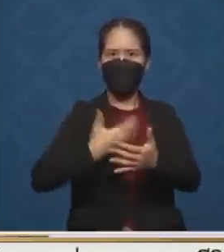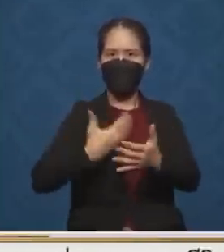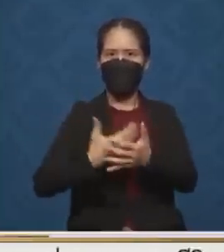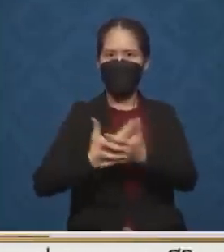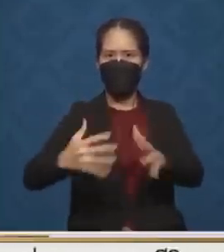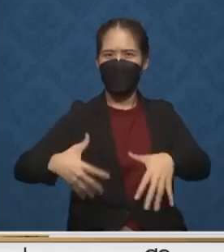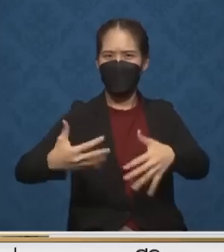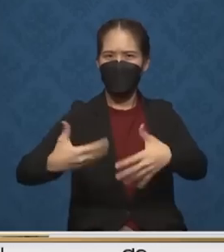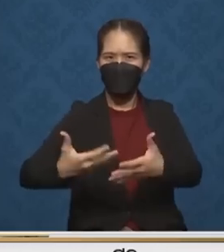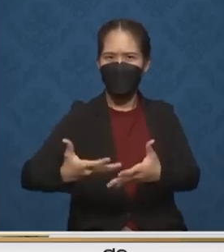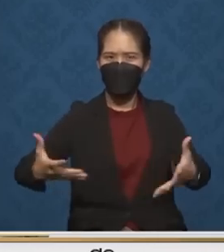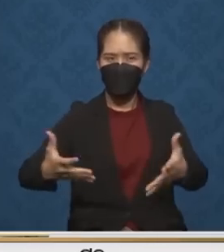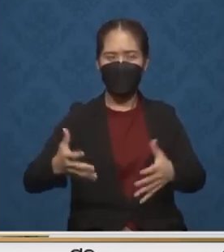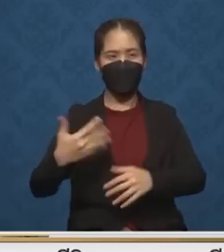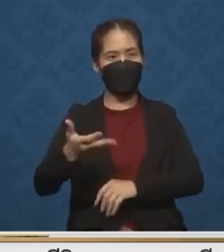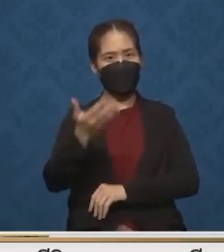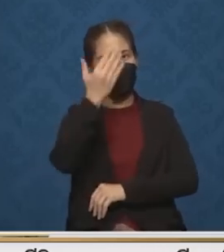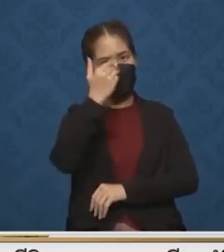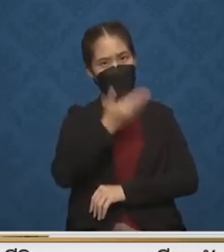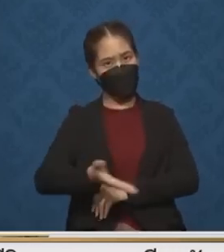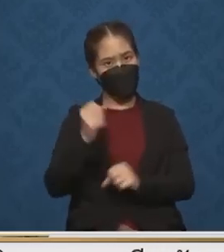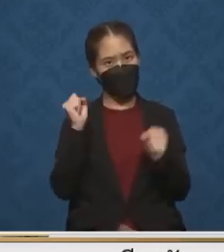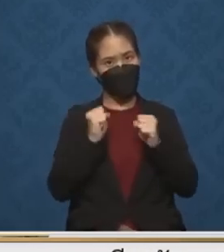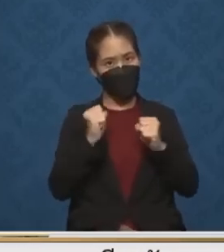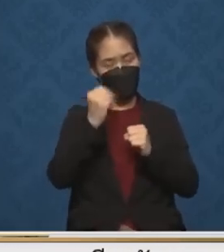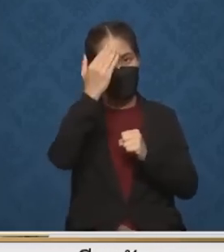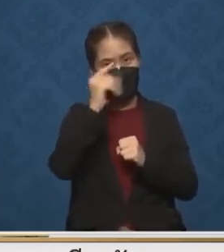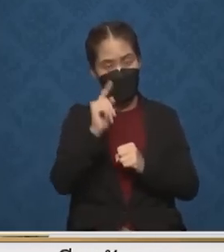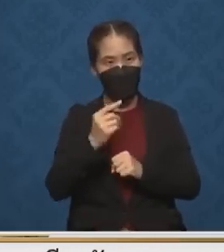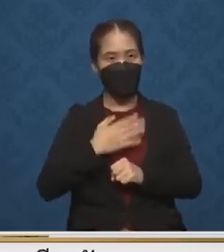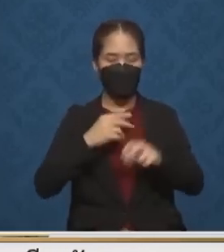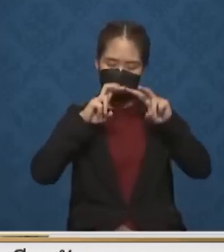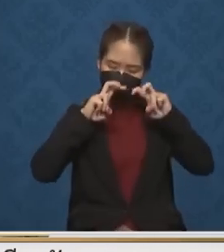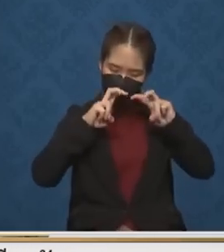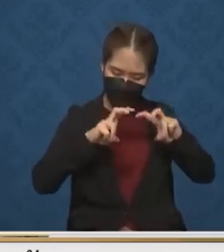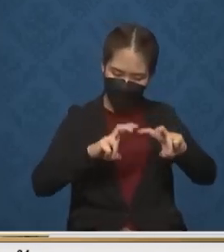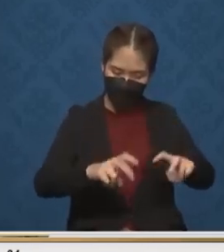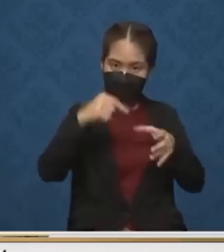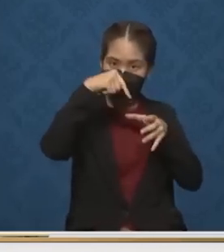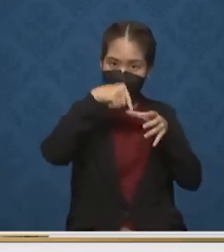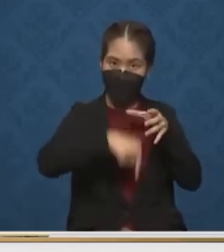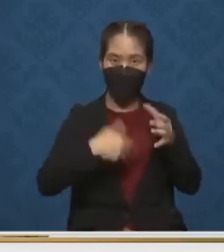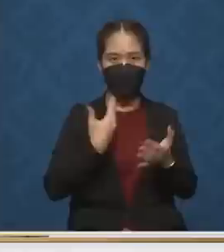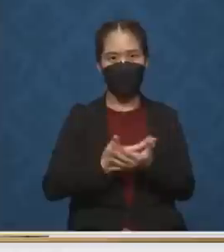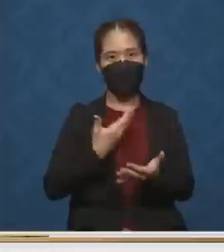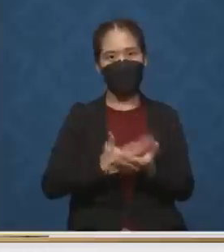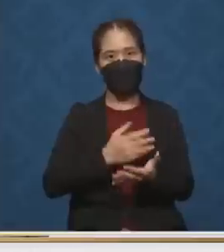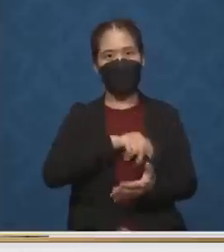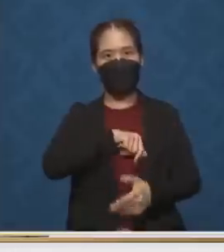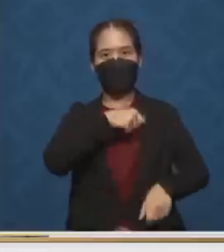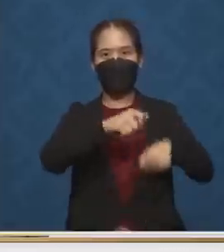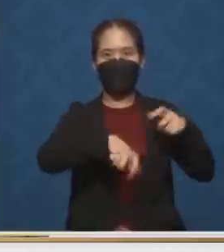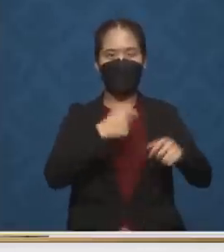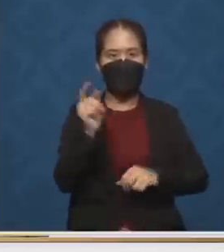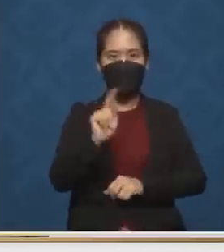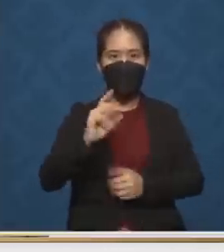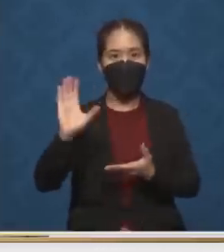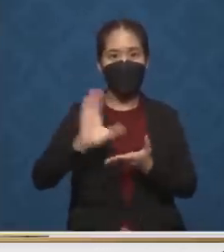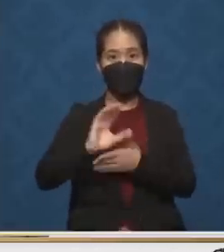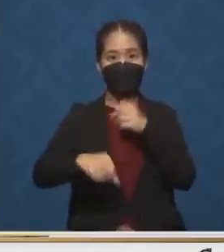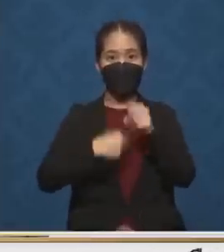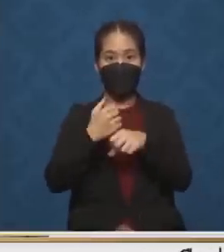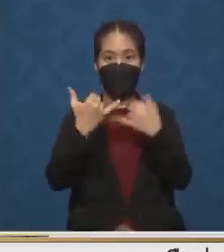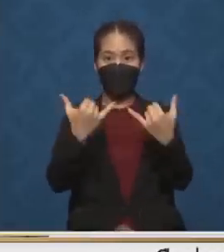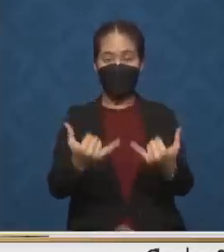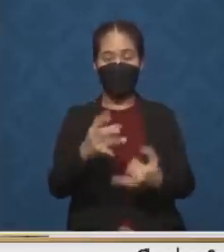นาดไหน ทเราจะ็้องกลวกันมาดูกครับ ผมเสิรไปต่อว่าเขาใช้เงินกัยไงบประมาณปีนี้ขอไป 7,